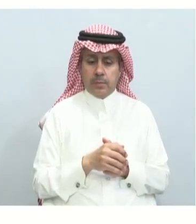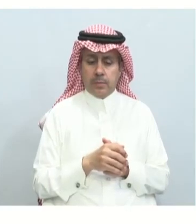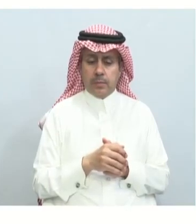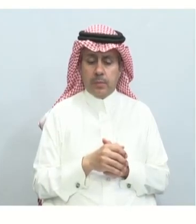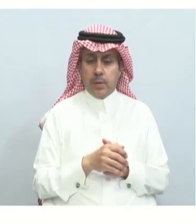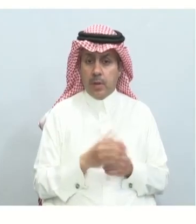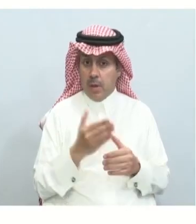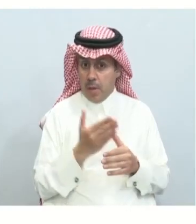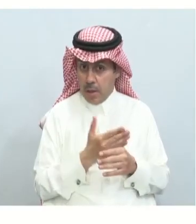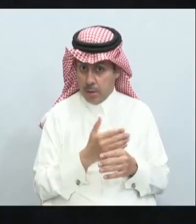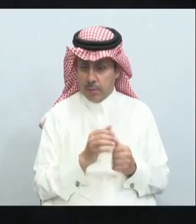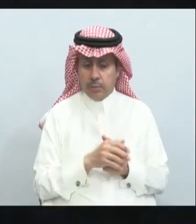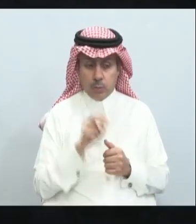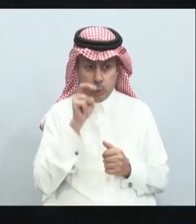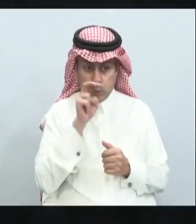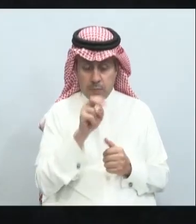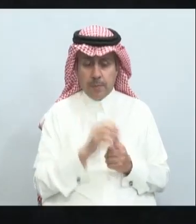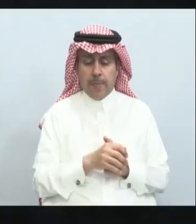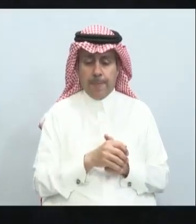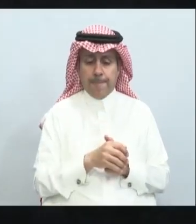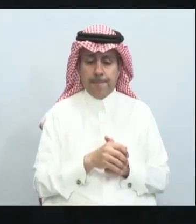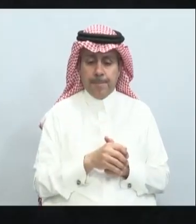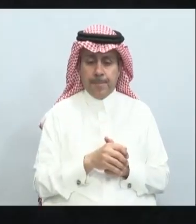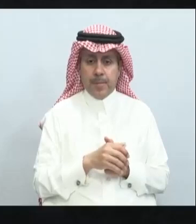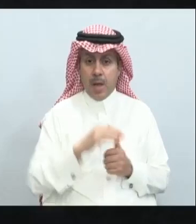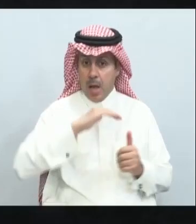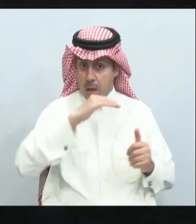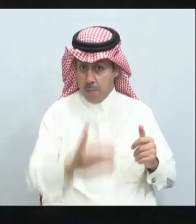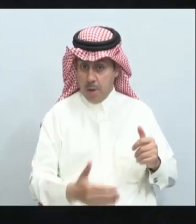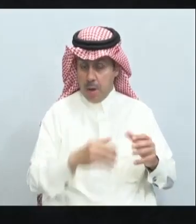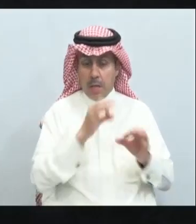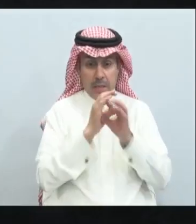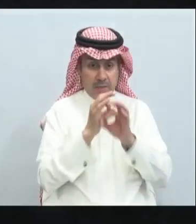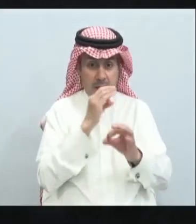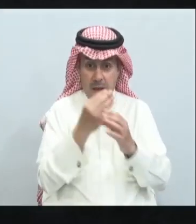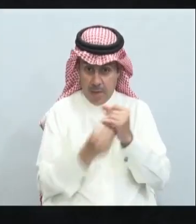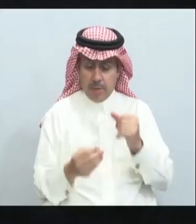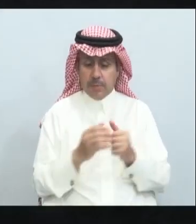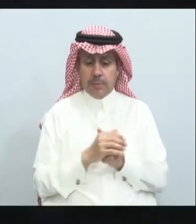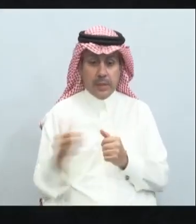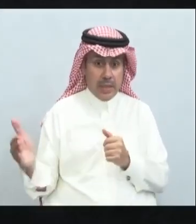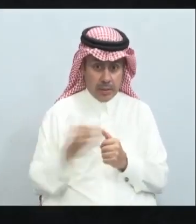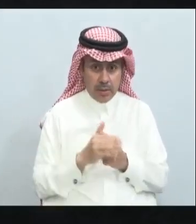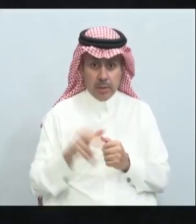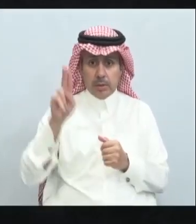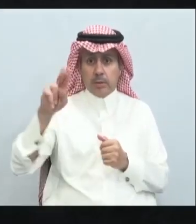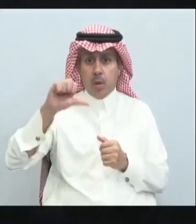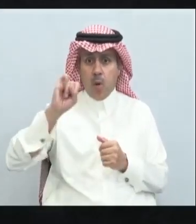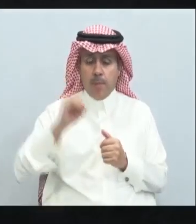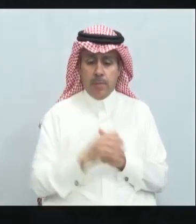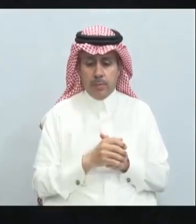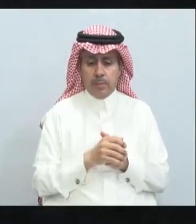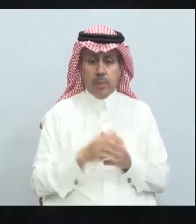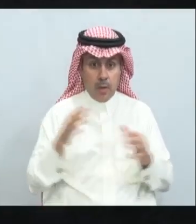ولذلك يعني يشاهد احيانا ان الذين يحملون عن طريق اطفال الانابيب احيانا ياتي التوام بكثره